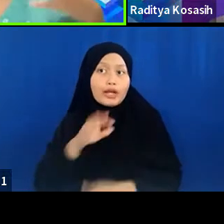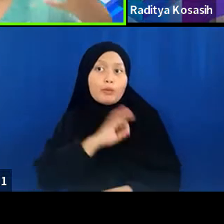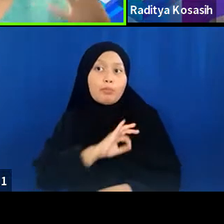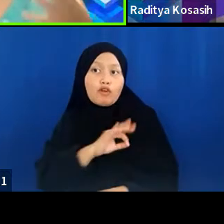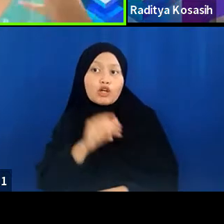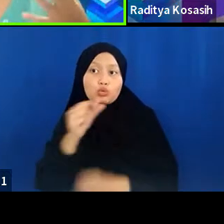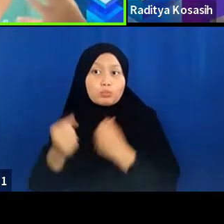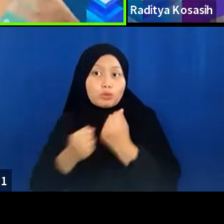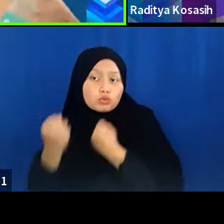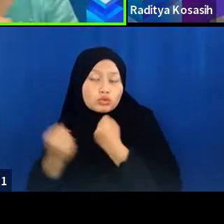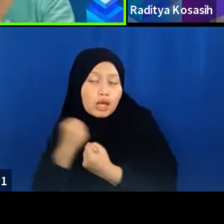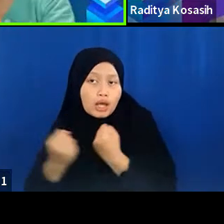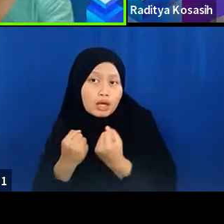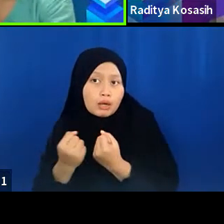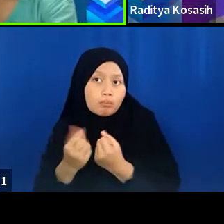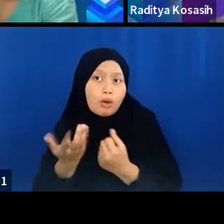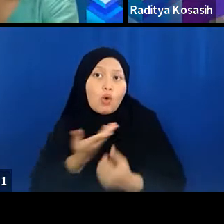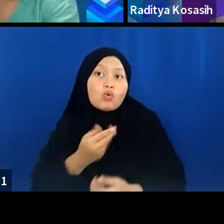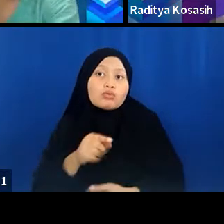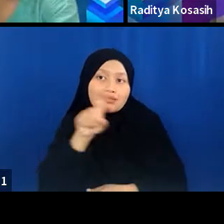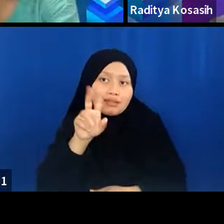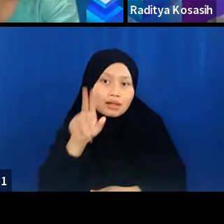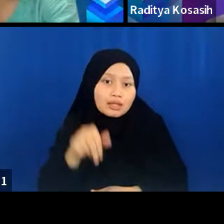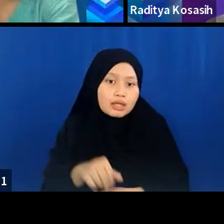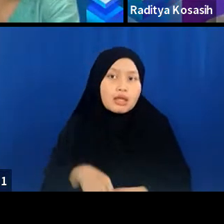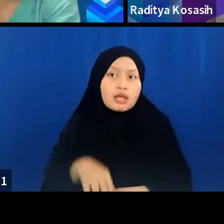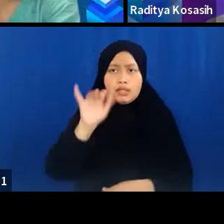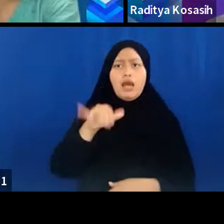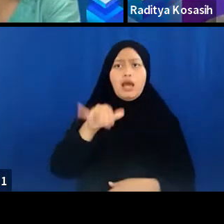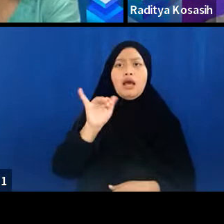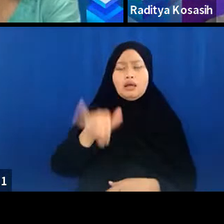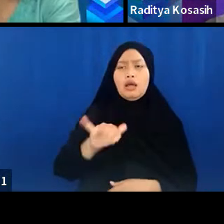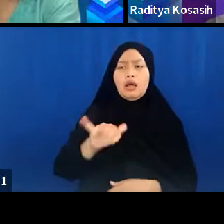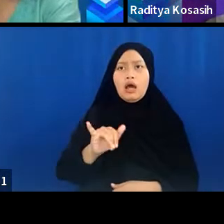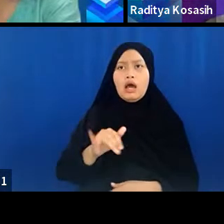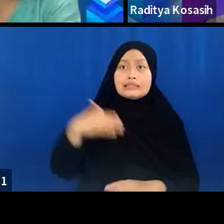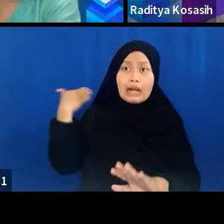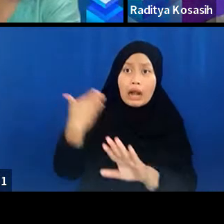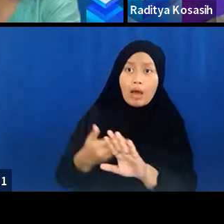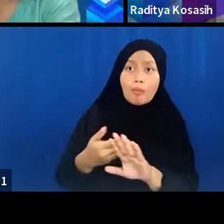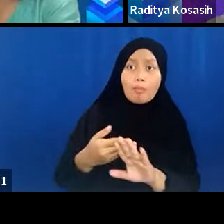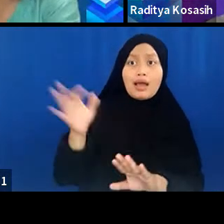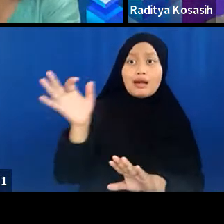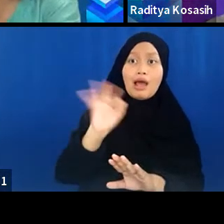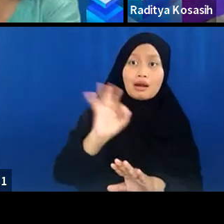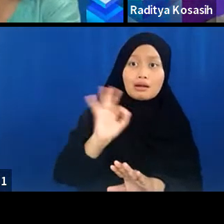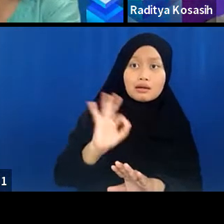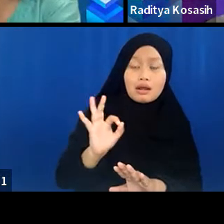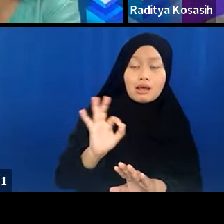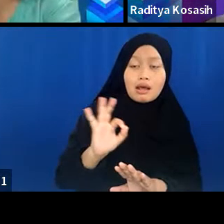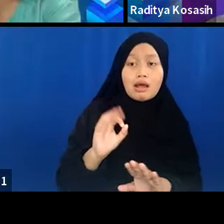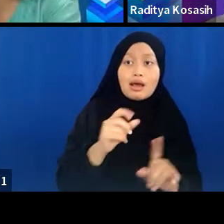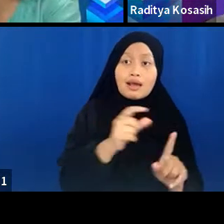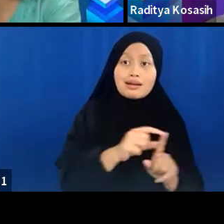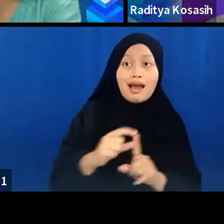kondom Konfirmasi aja ya gitu selama tidak bisa dan bisa